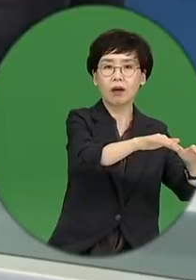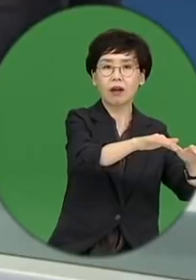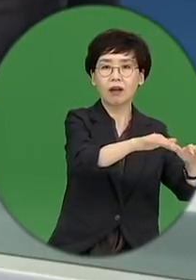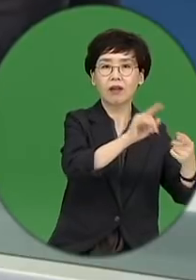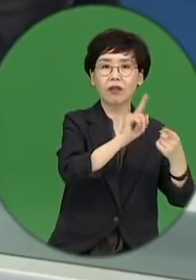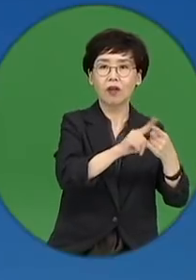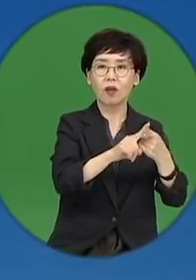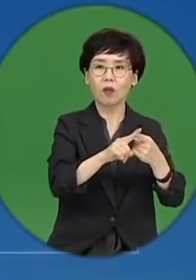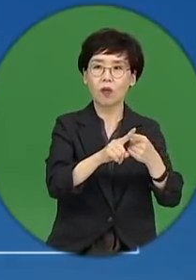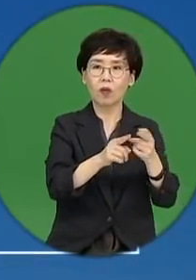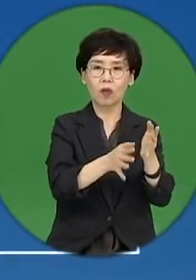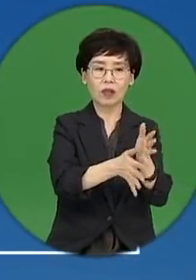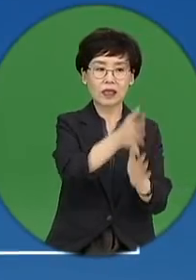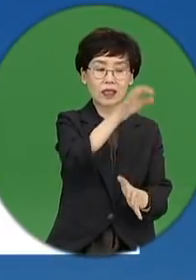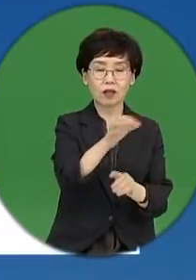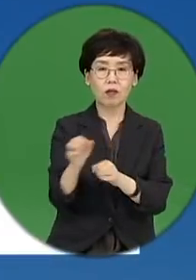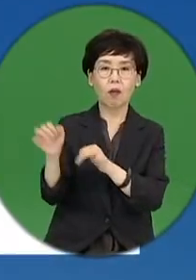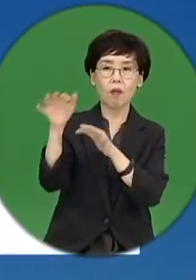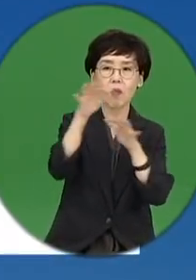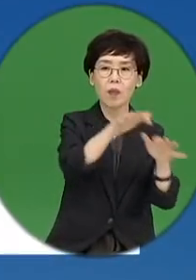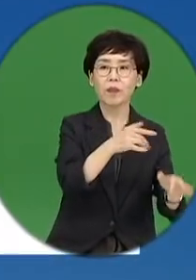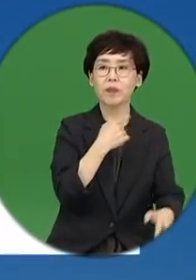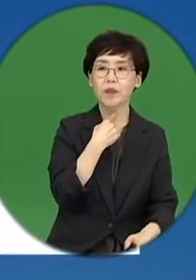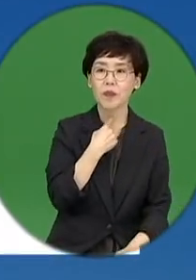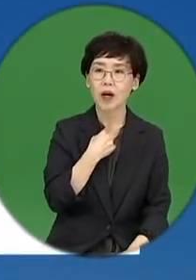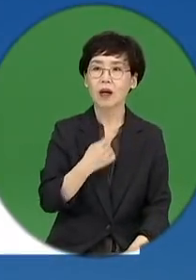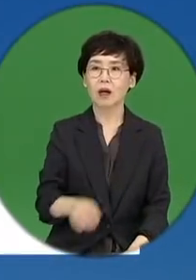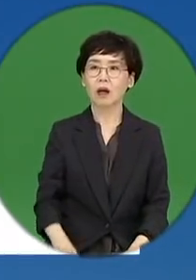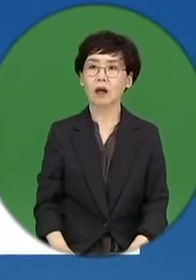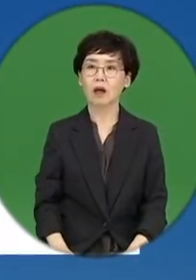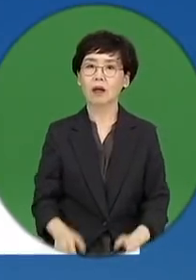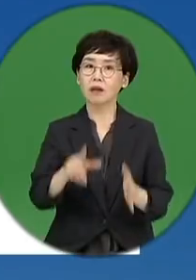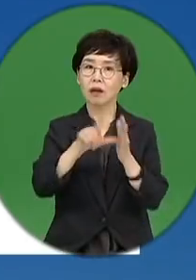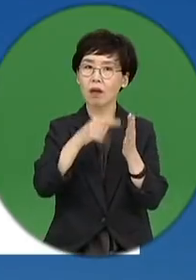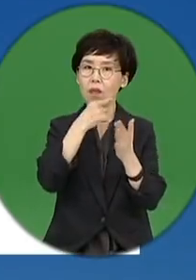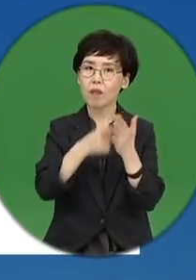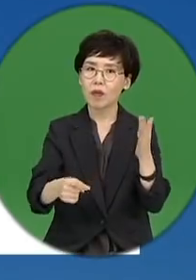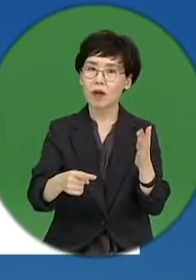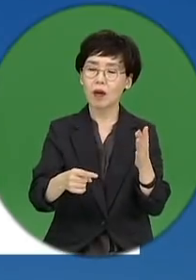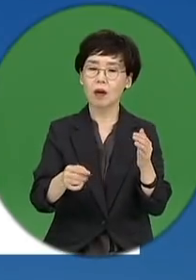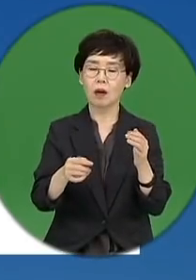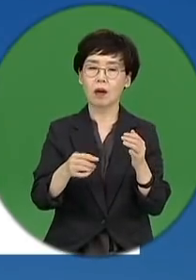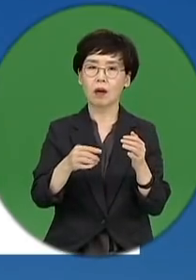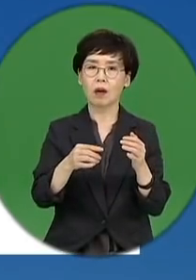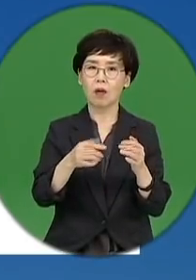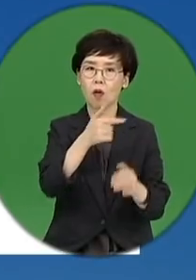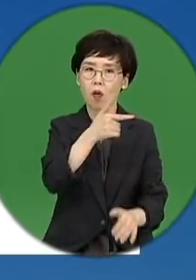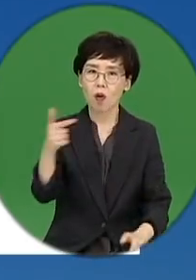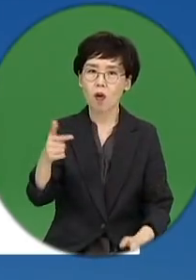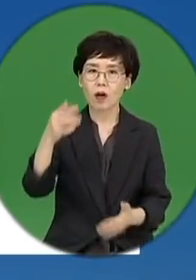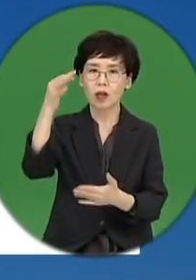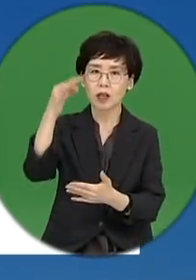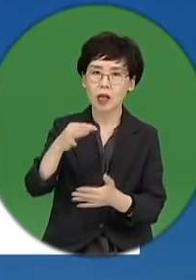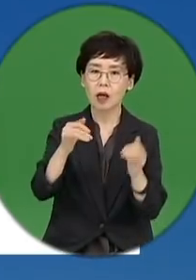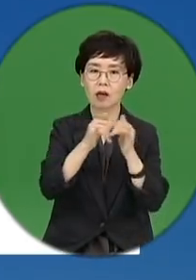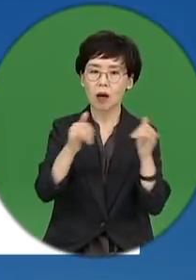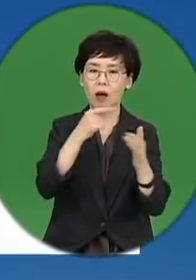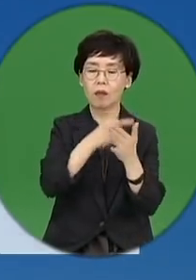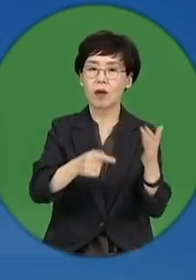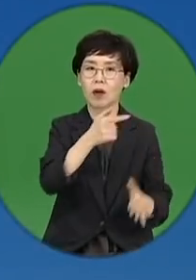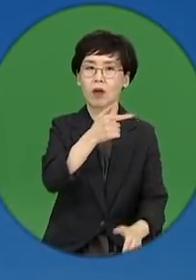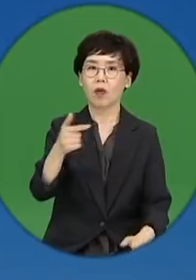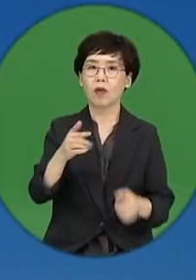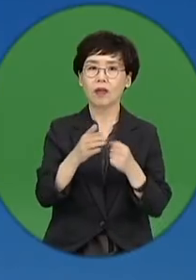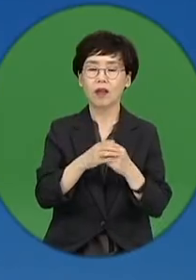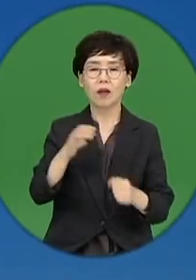그대로 시가지로 들어와 버렸죠. 그래서 그때 많은 피해, 인명 피해도 났고 재산 피해도 많이 났죠. 그게 매미 그래서